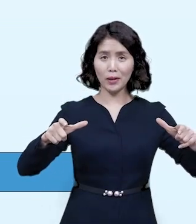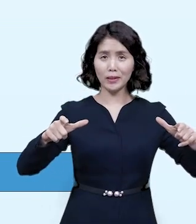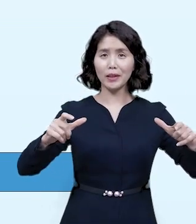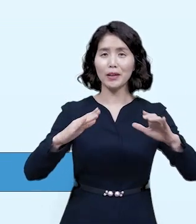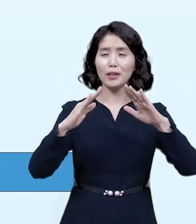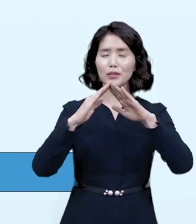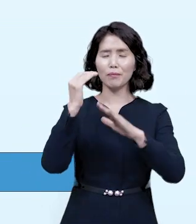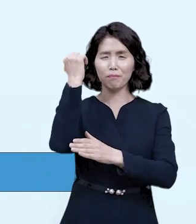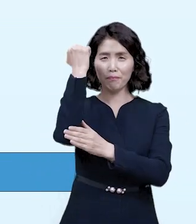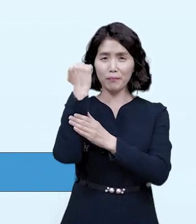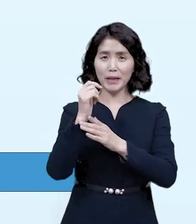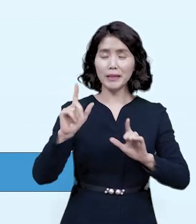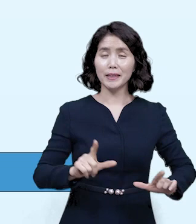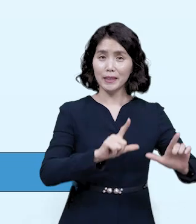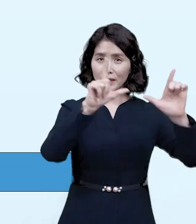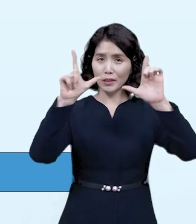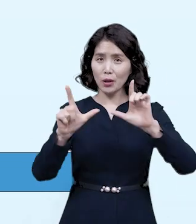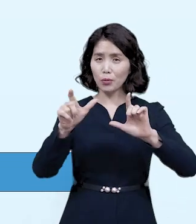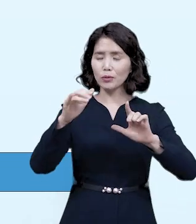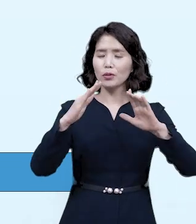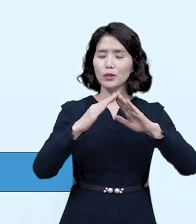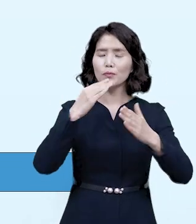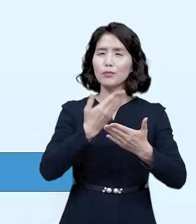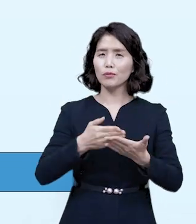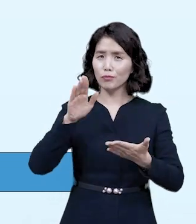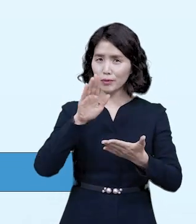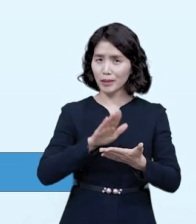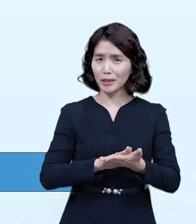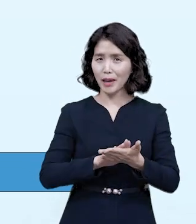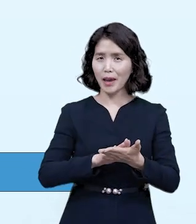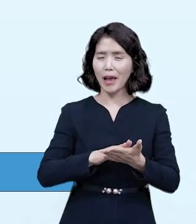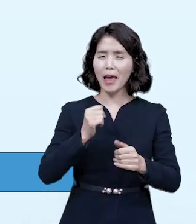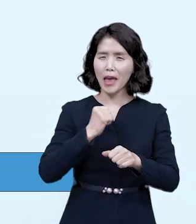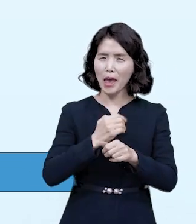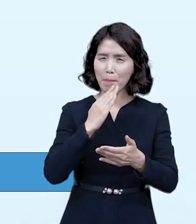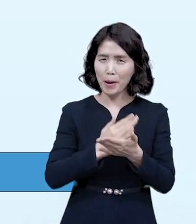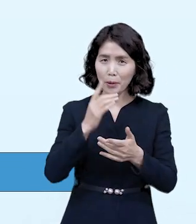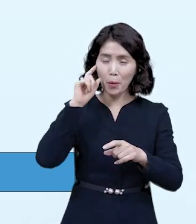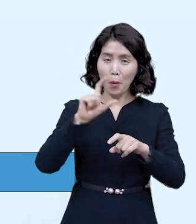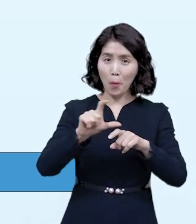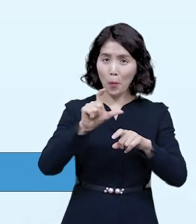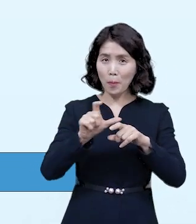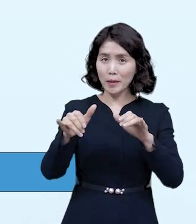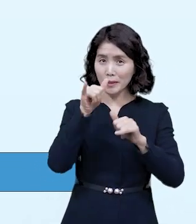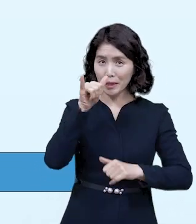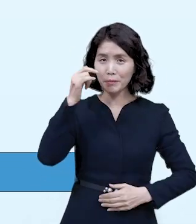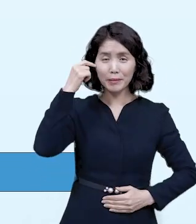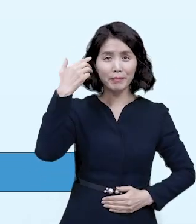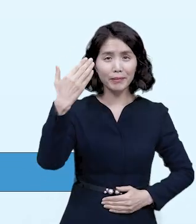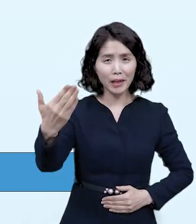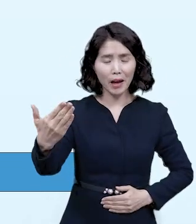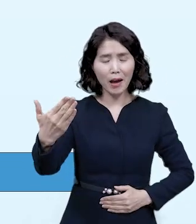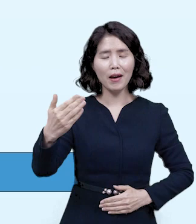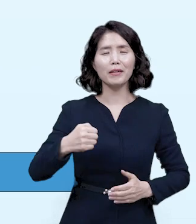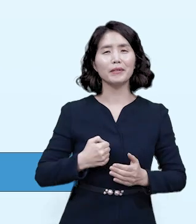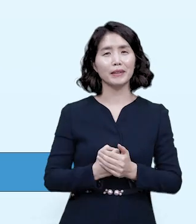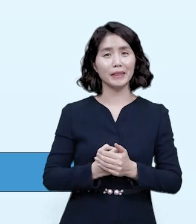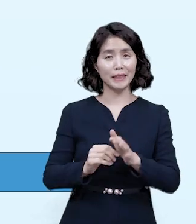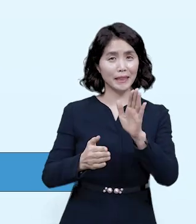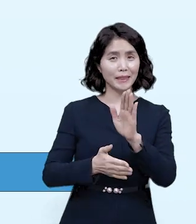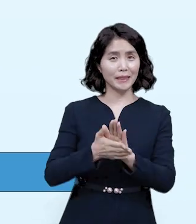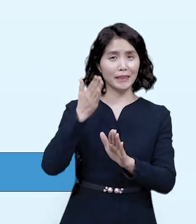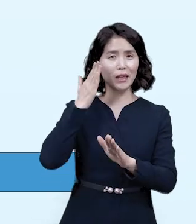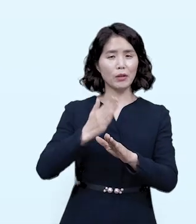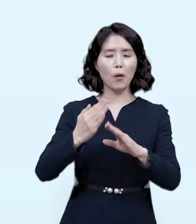도시재생 뉴딜 지역의 노후주택에 살고 있는데 외부 집수리를 할까 말까 고민이신 분들 계신가요?